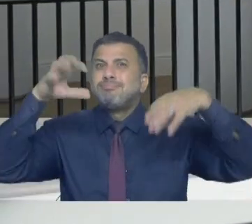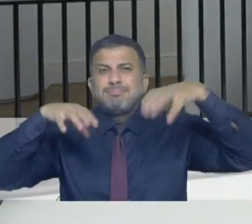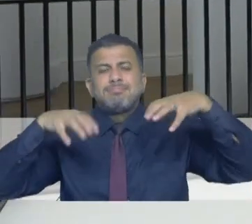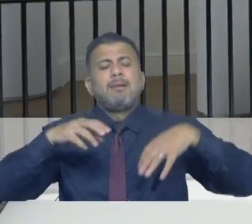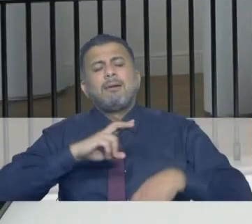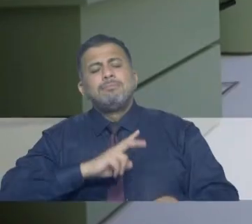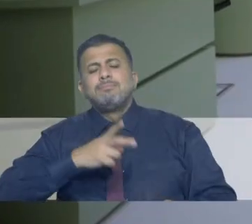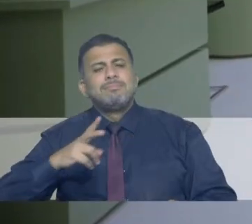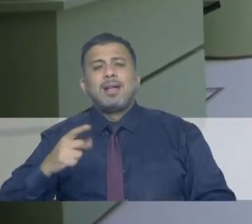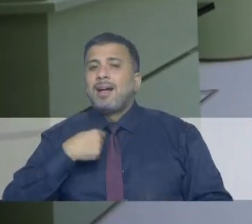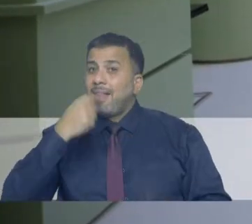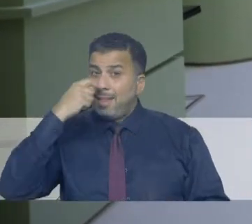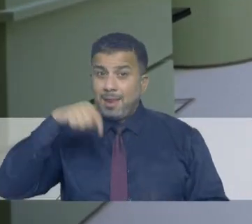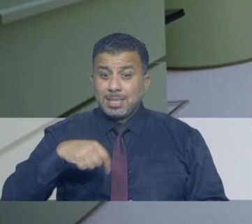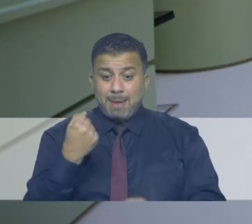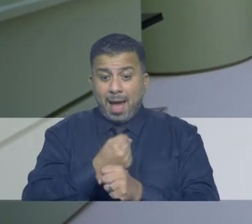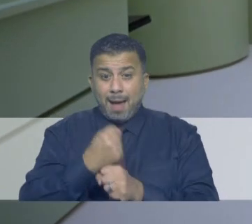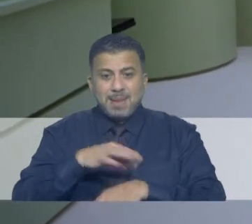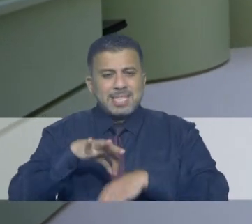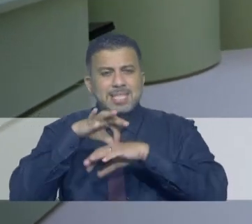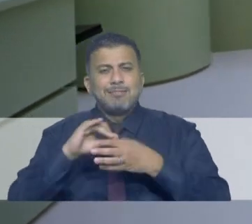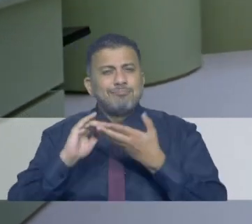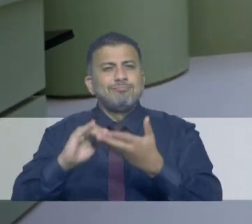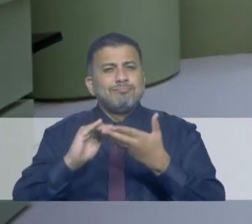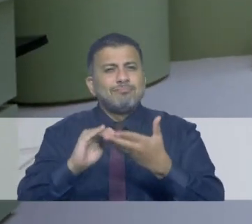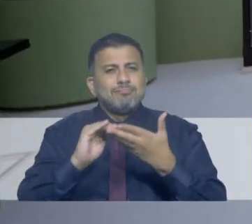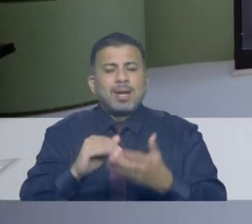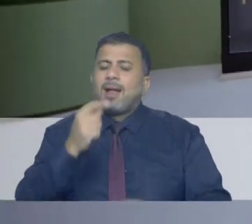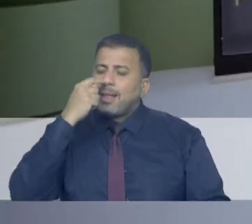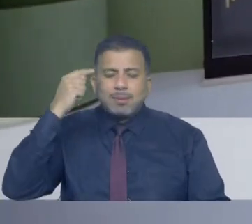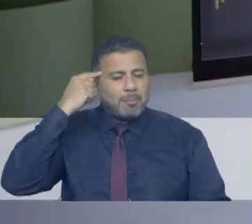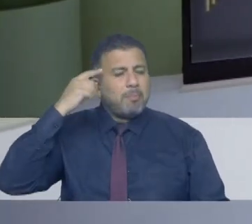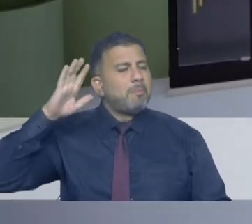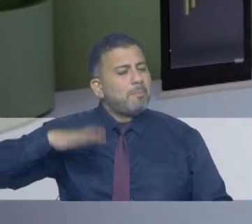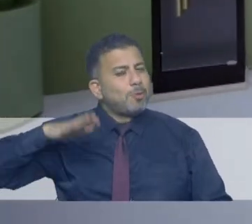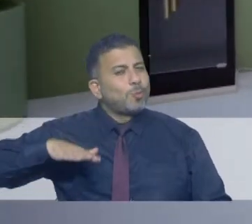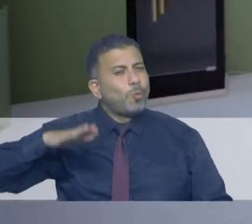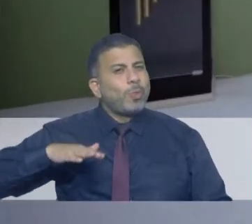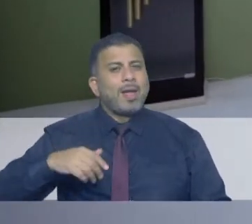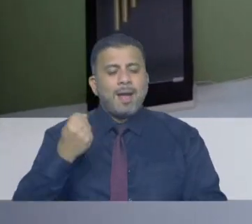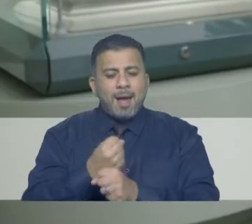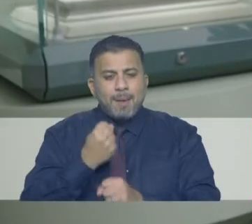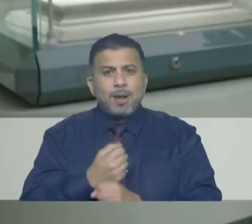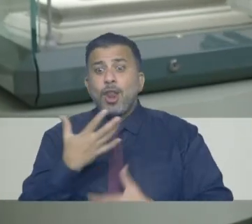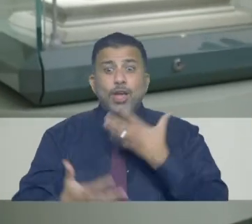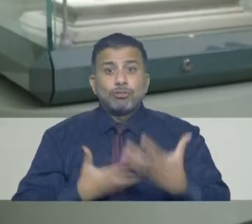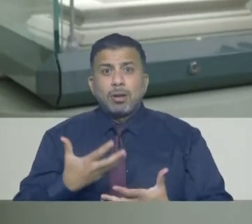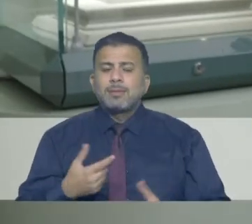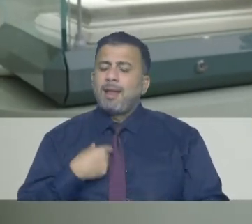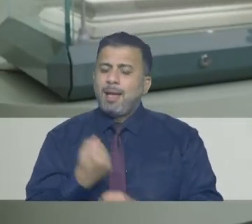ما يفرض علينا أن نجعل العمل الإنساني جزءاً راسخاً في كل عمل أو نشاط نقوم